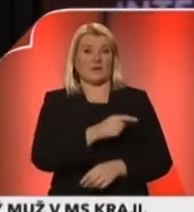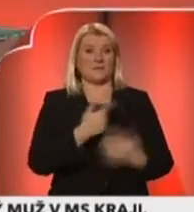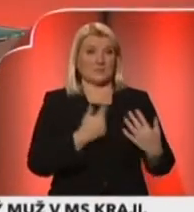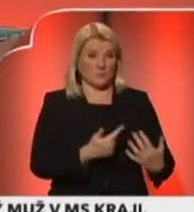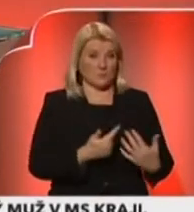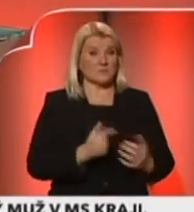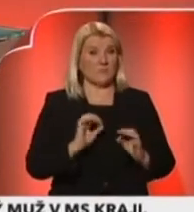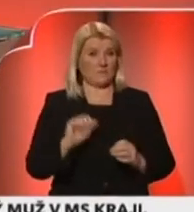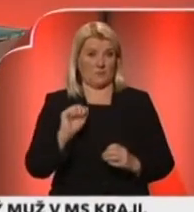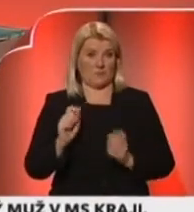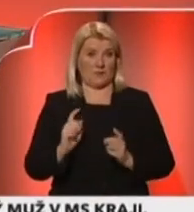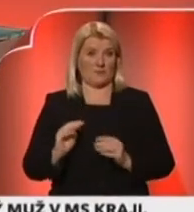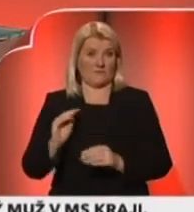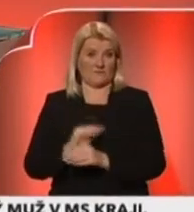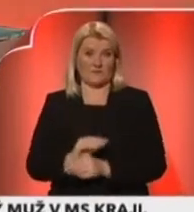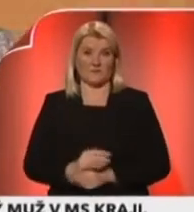víc?